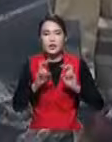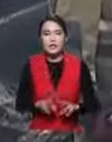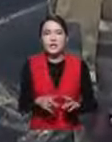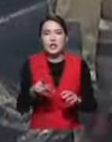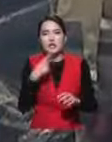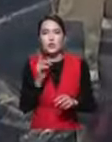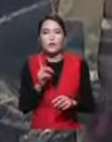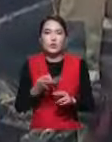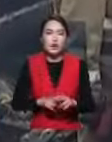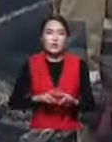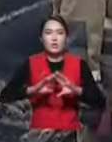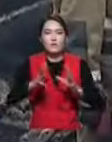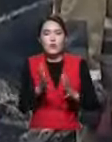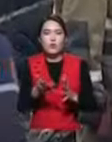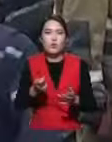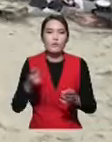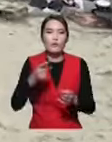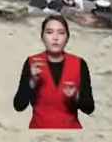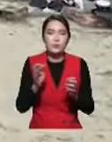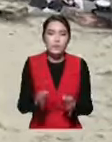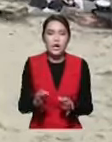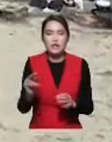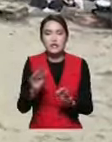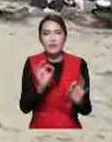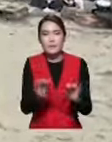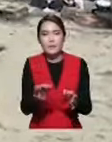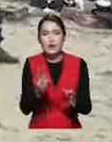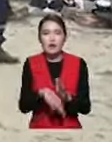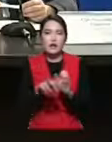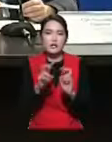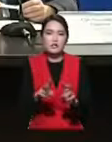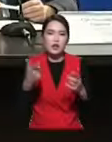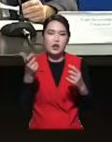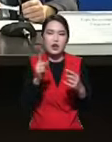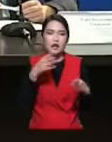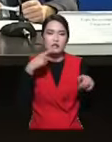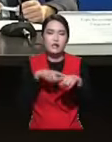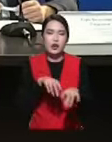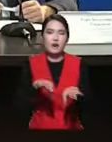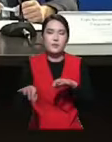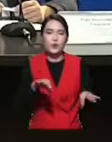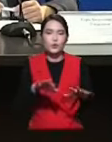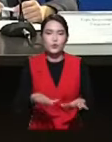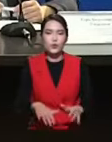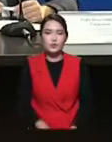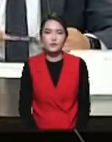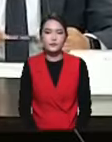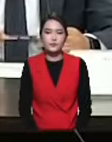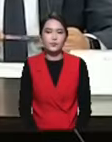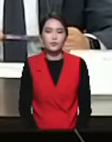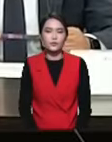что трагедии происходят при неправильной эксплуатации газобаллонного оборудования. Если сравнить это с миной, то мы не